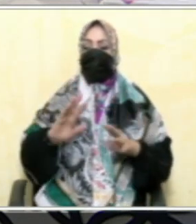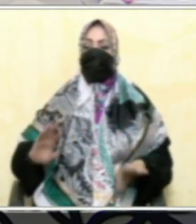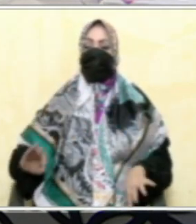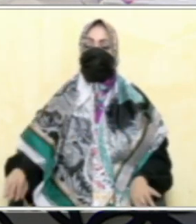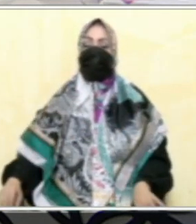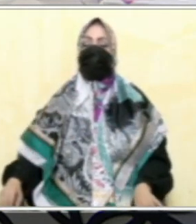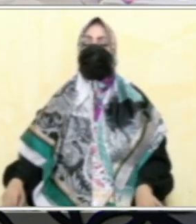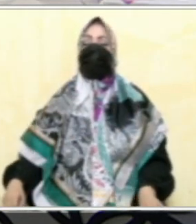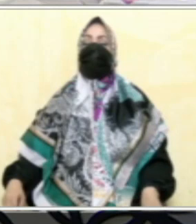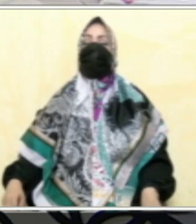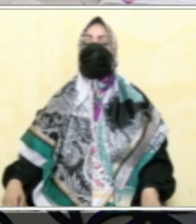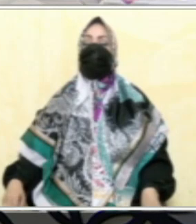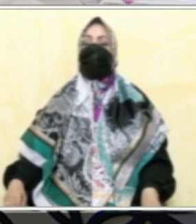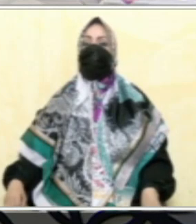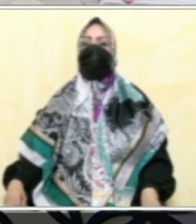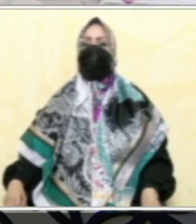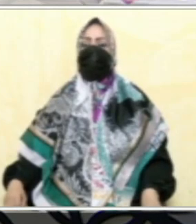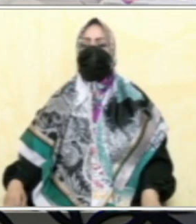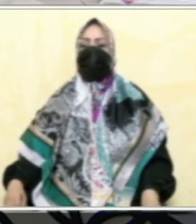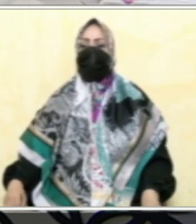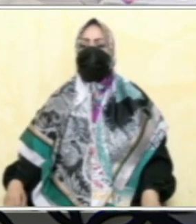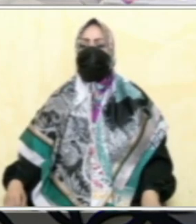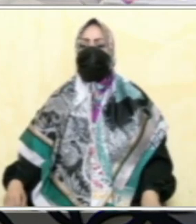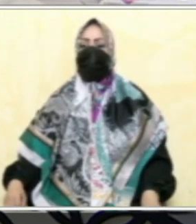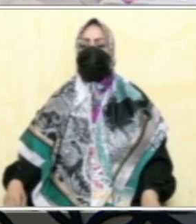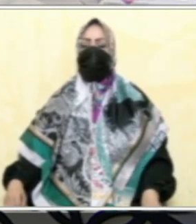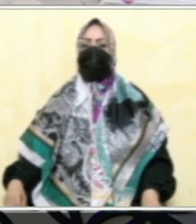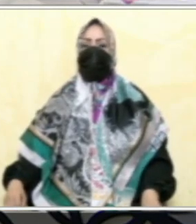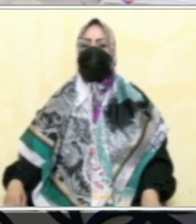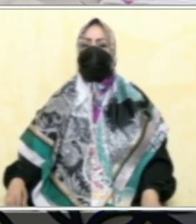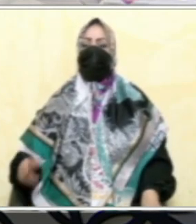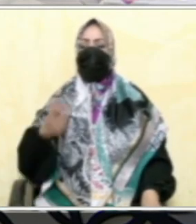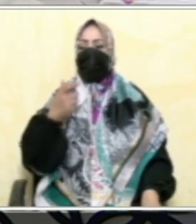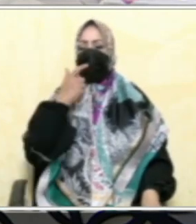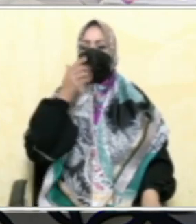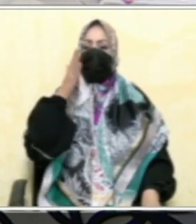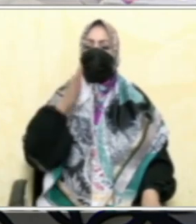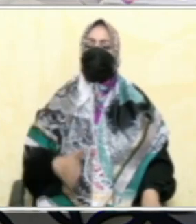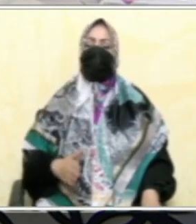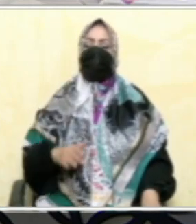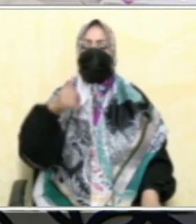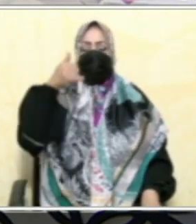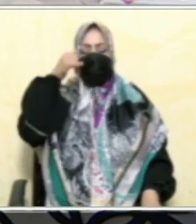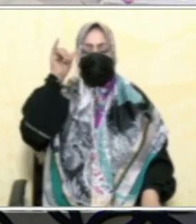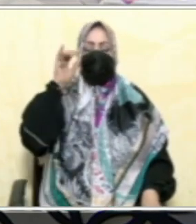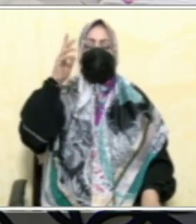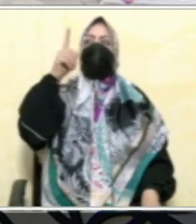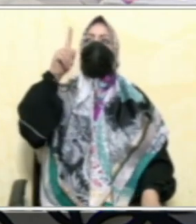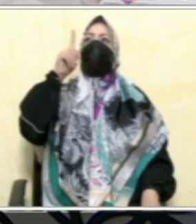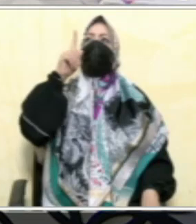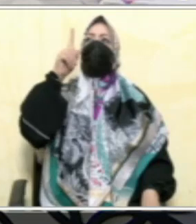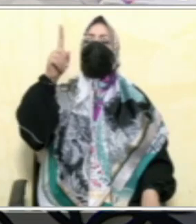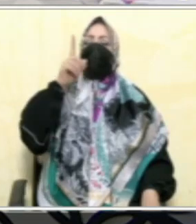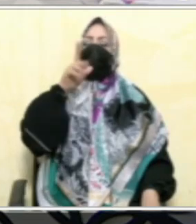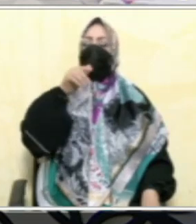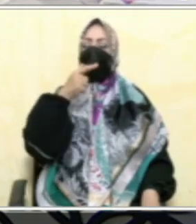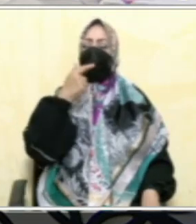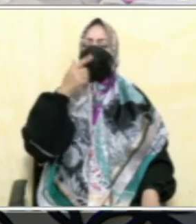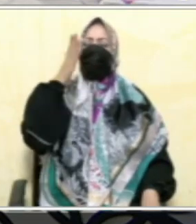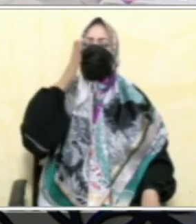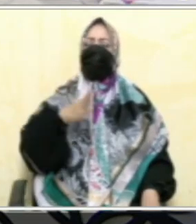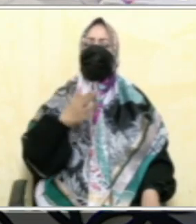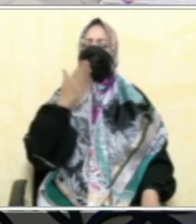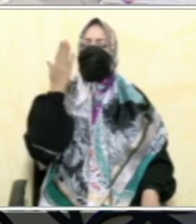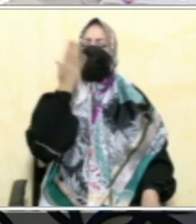لله علي نذر أن أقرأ، ولا كيف قلتيها أنت؟ بيني وبين نفسي يعني قلت إني أنا مش حنوقفها مهما يصير. ماشي